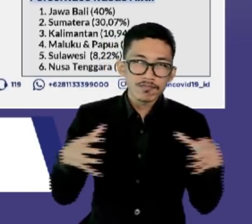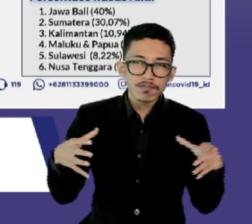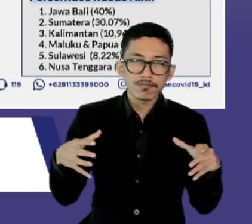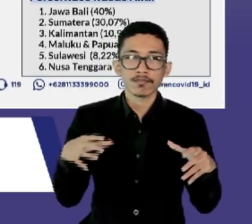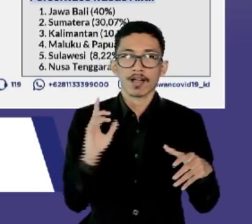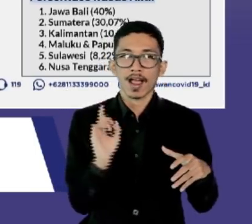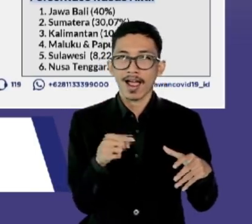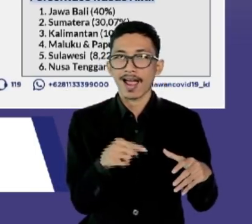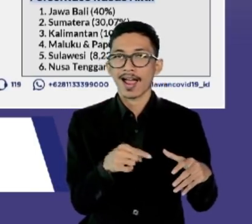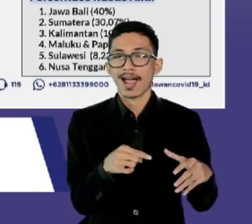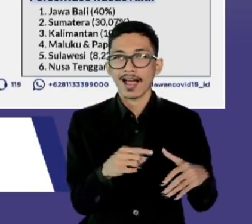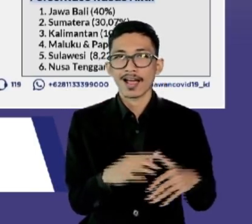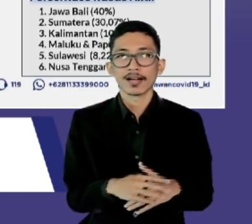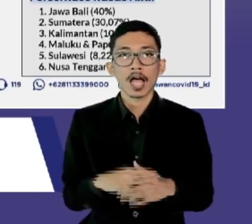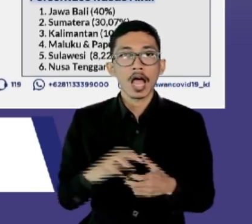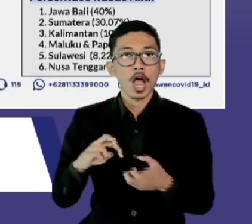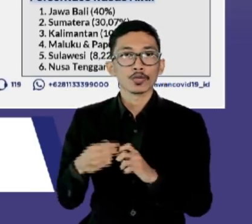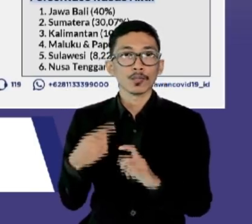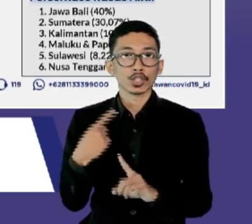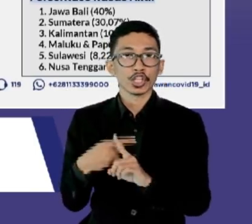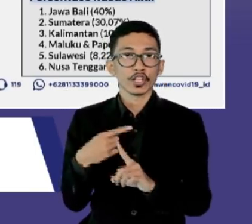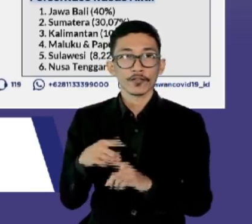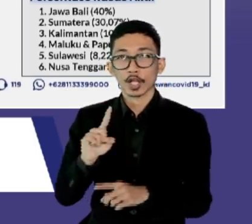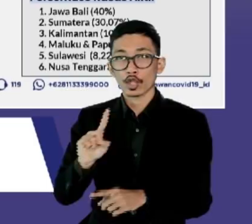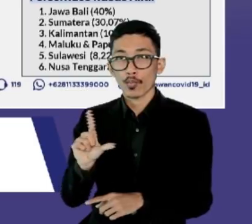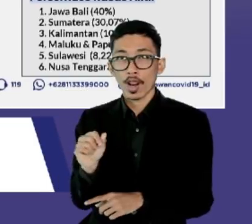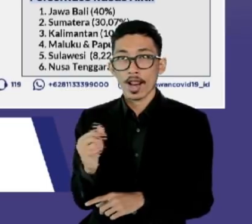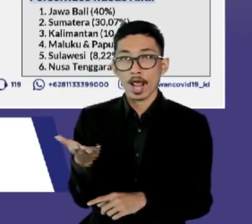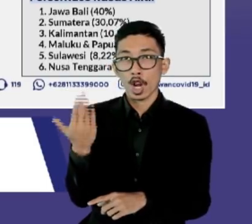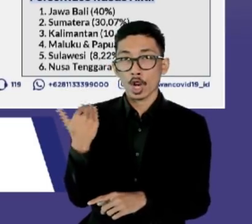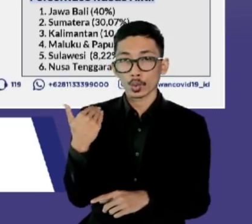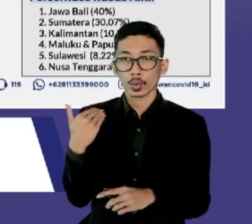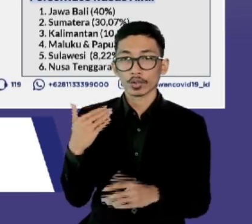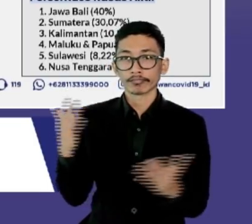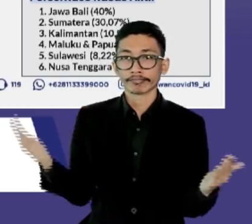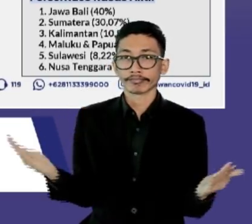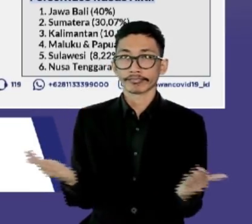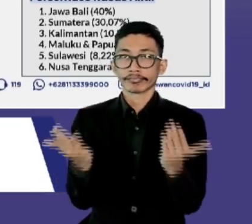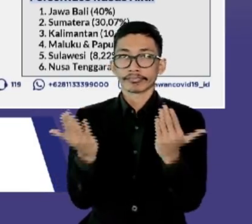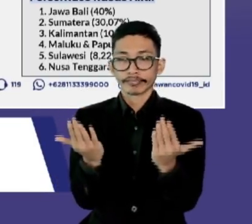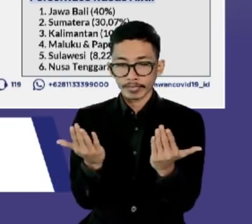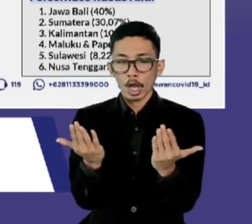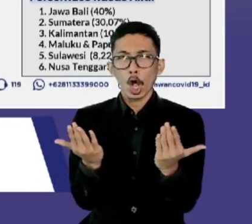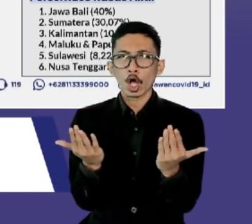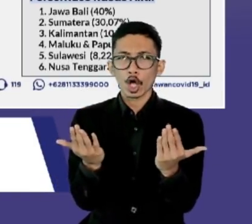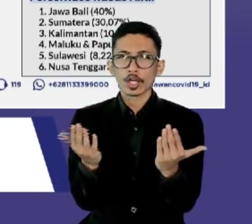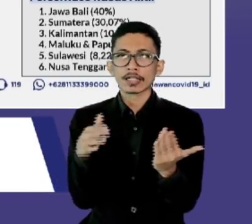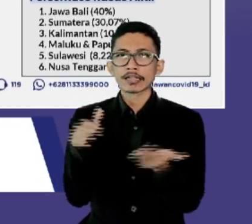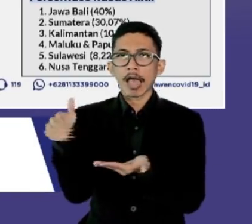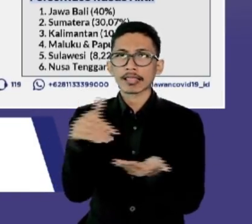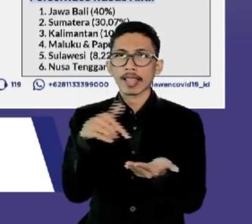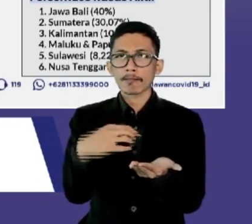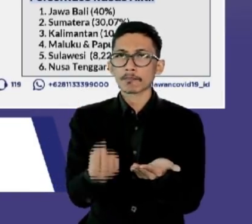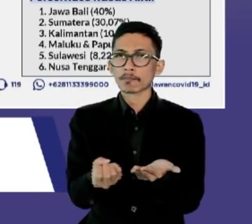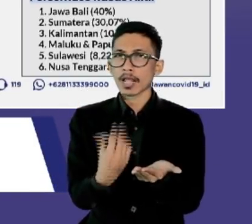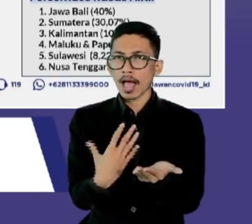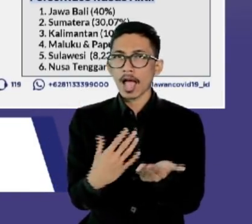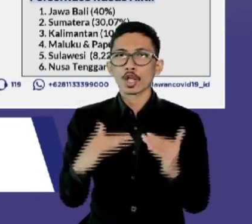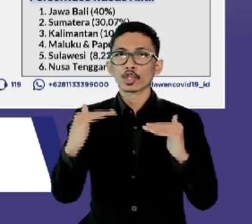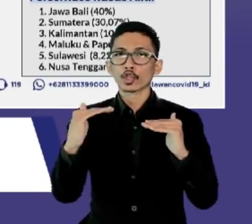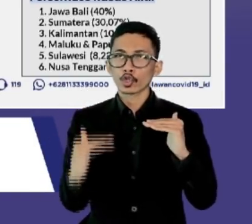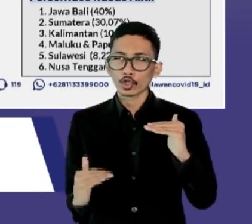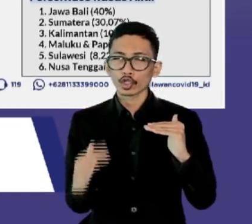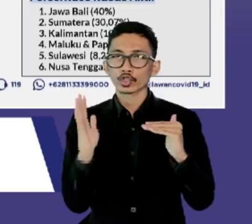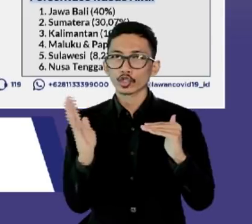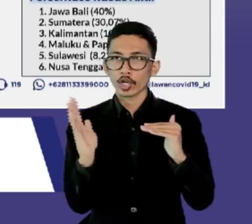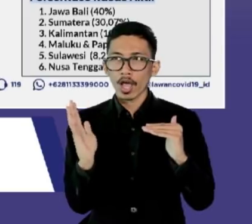kasus positif pada 1 bulan yang lalu, maka kasus positif di Pulau Jawa Bali telah turun sebesar 74%.